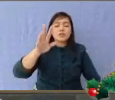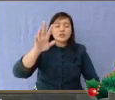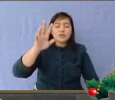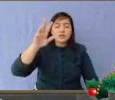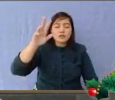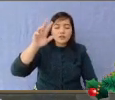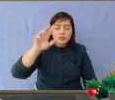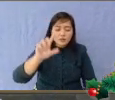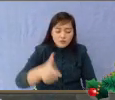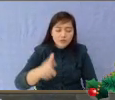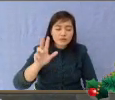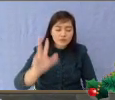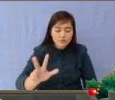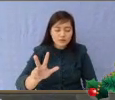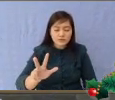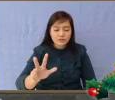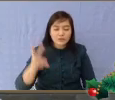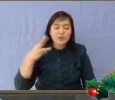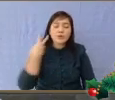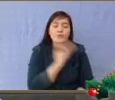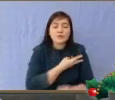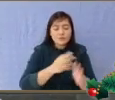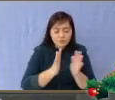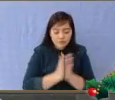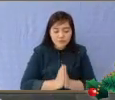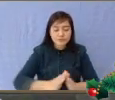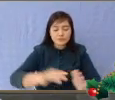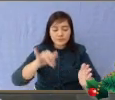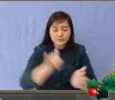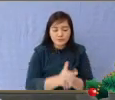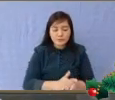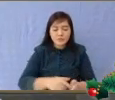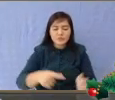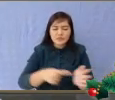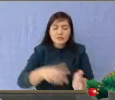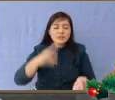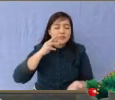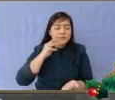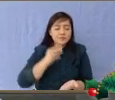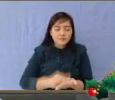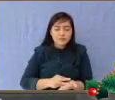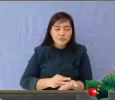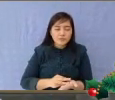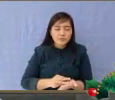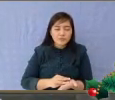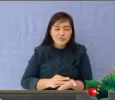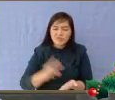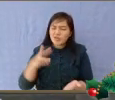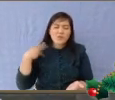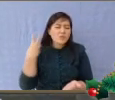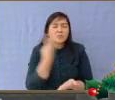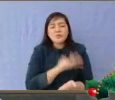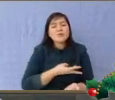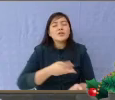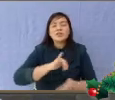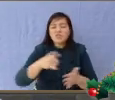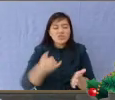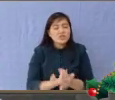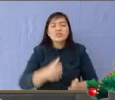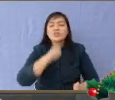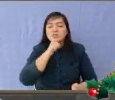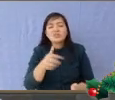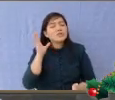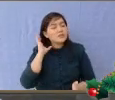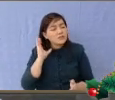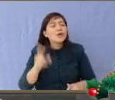ko po na ang mensaheng ito ay hindi lamang po namin basta't narinig, kundi dapat ito po'y mag-sink in